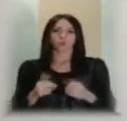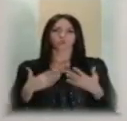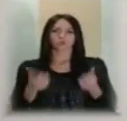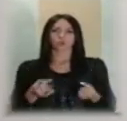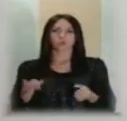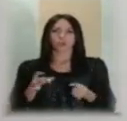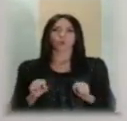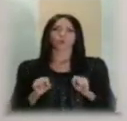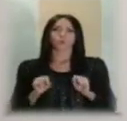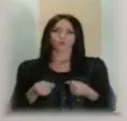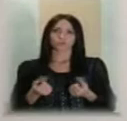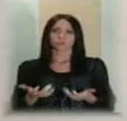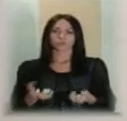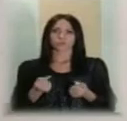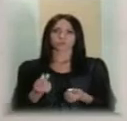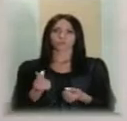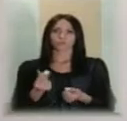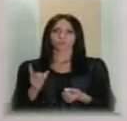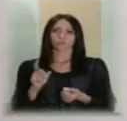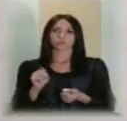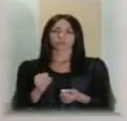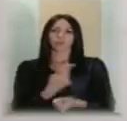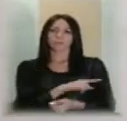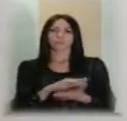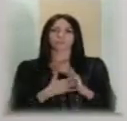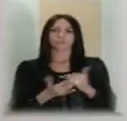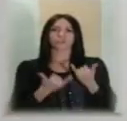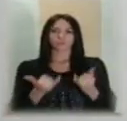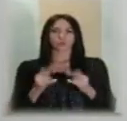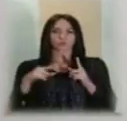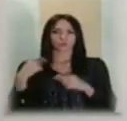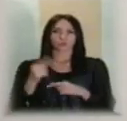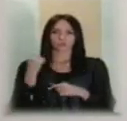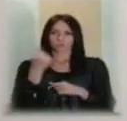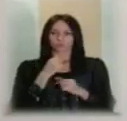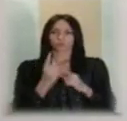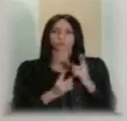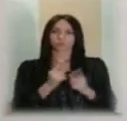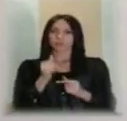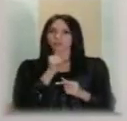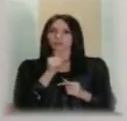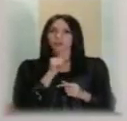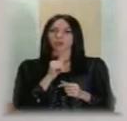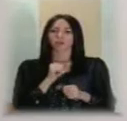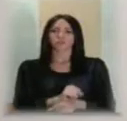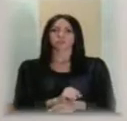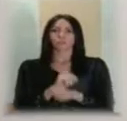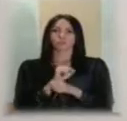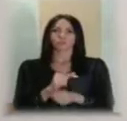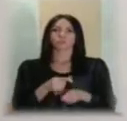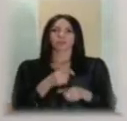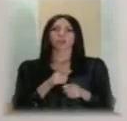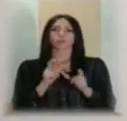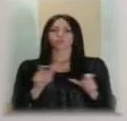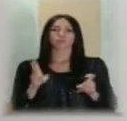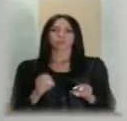можливості отримувати кошти за медичні послуги наступного року. Зміни намагаються саботувати, залякуючи людей неправдивою